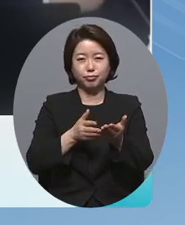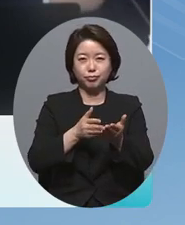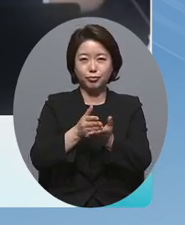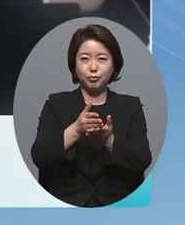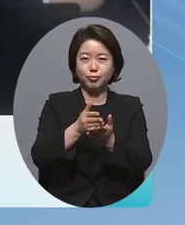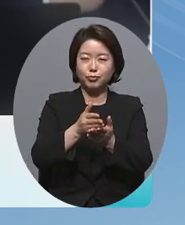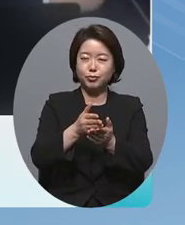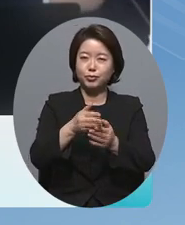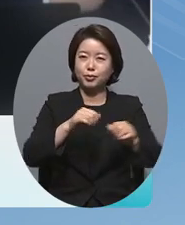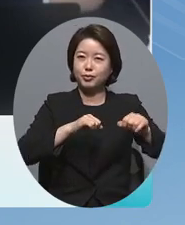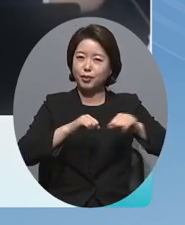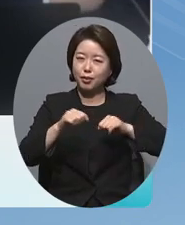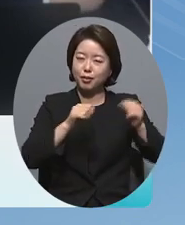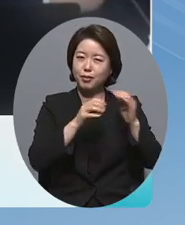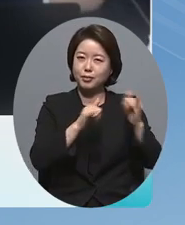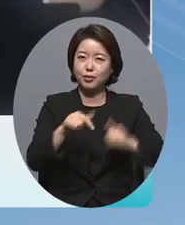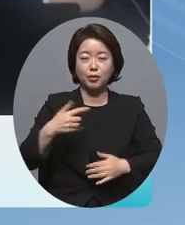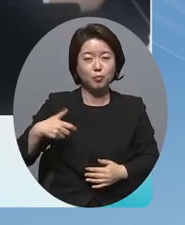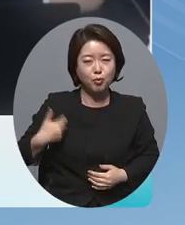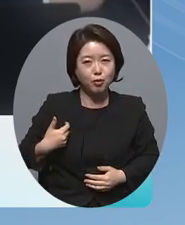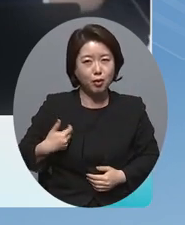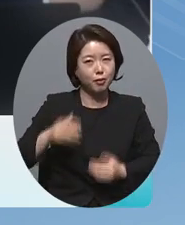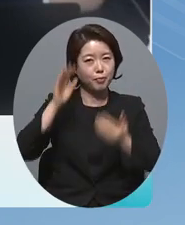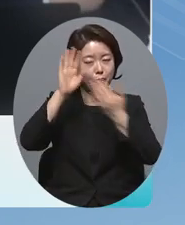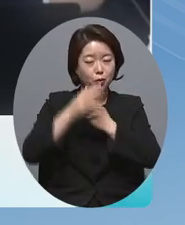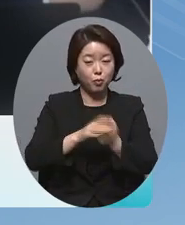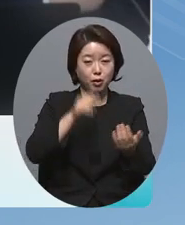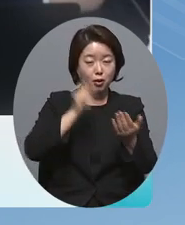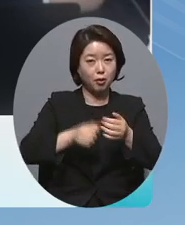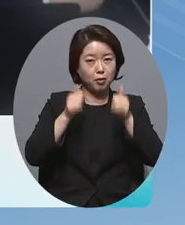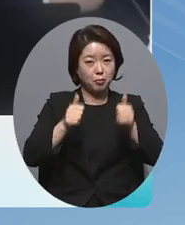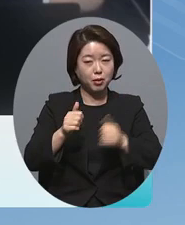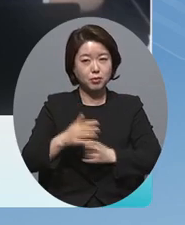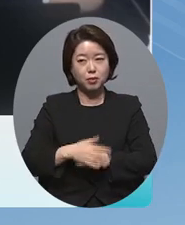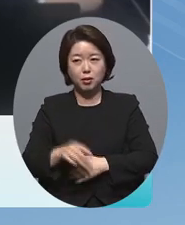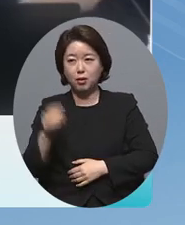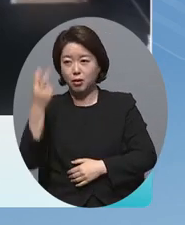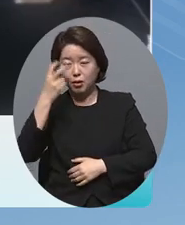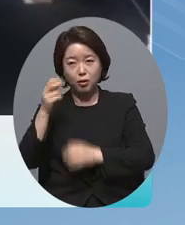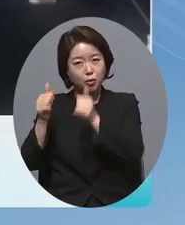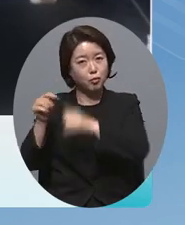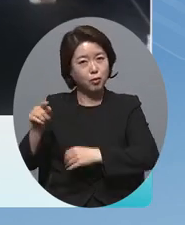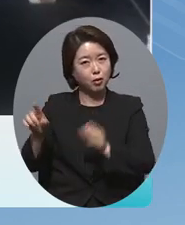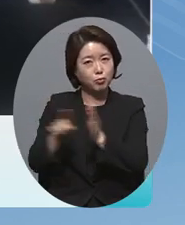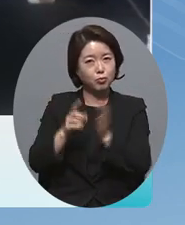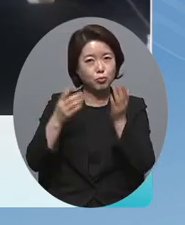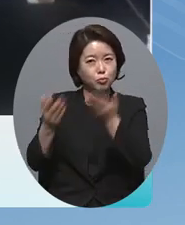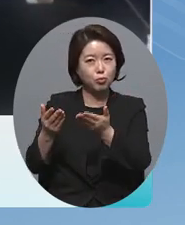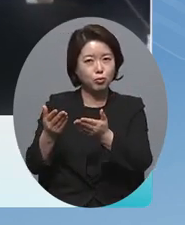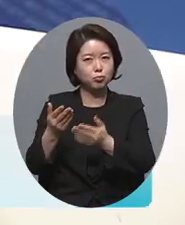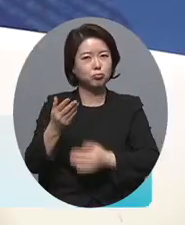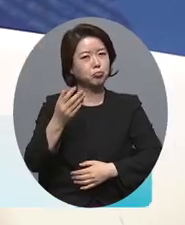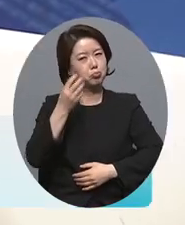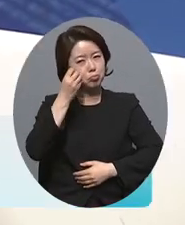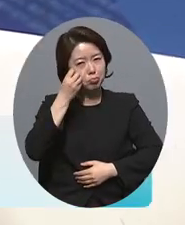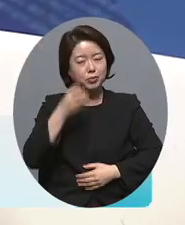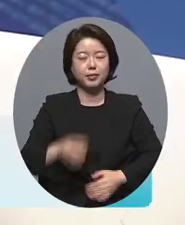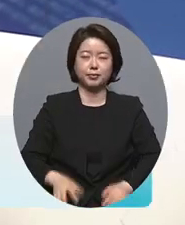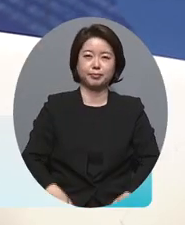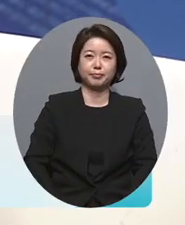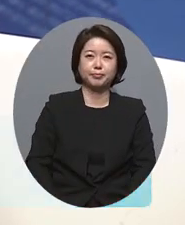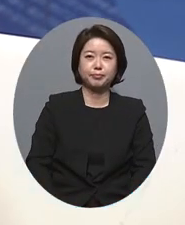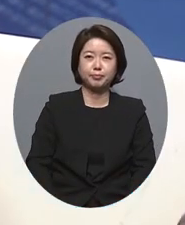분들이 몰랐다고 하기에는 나중에 판사나 검사가 그걸 믿어줄까요? 그런 생각이 듭니다. 알겠습니다. 뭐